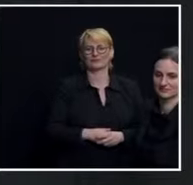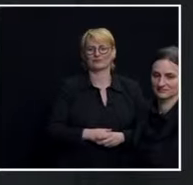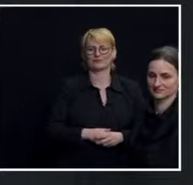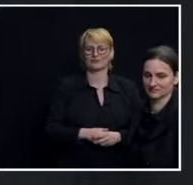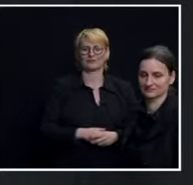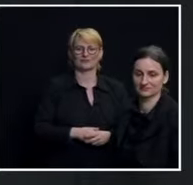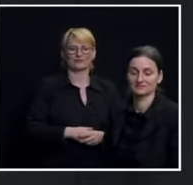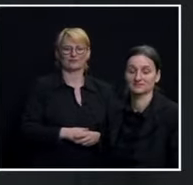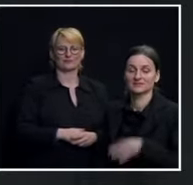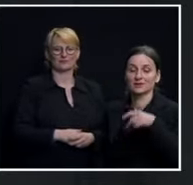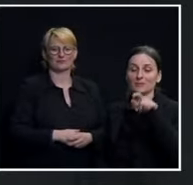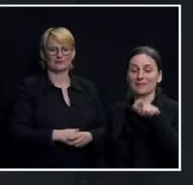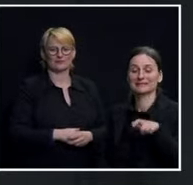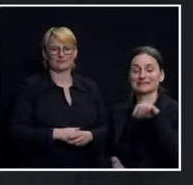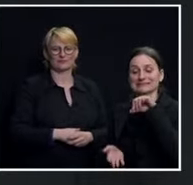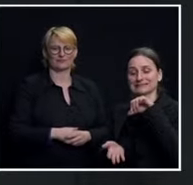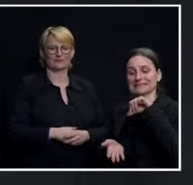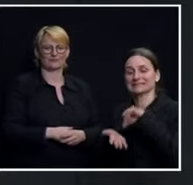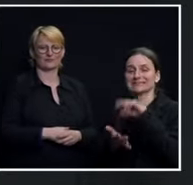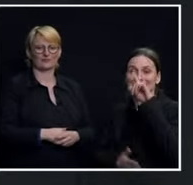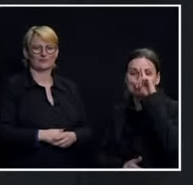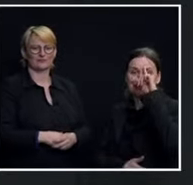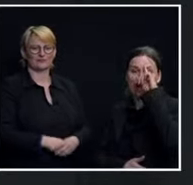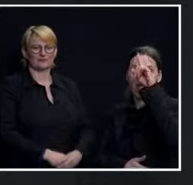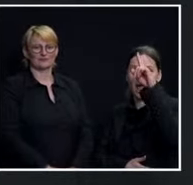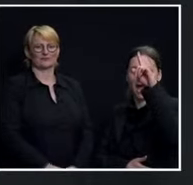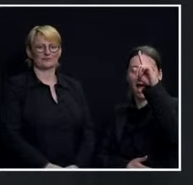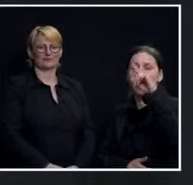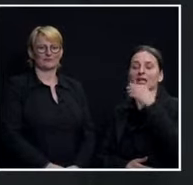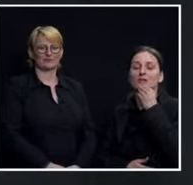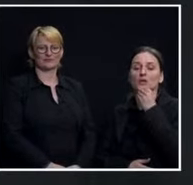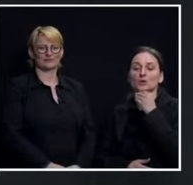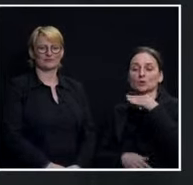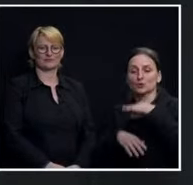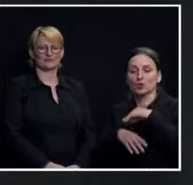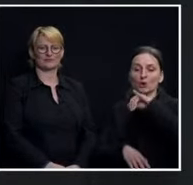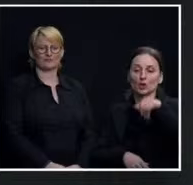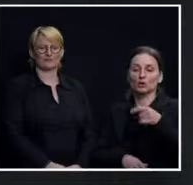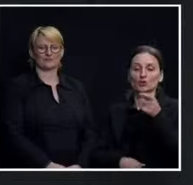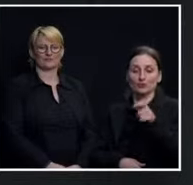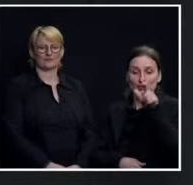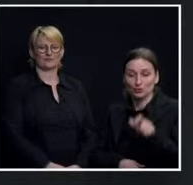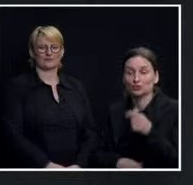Den Präsidenten des Zentralrats der Juden in Deutschland, Dr. Josef Schuster. Schön, dass Sie da sind.